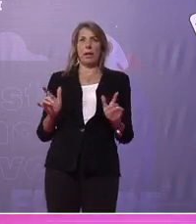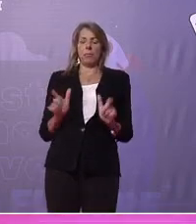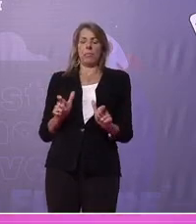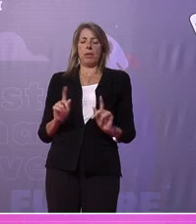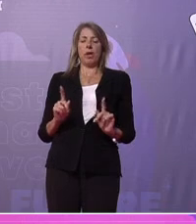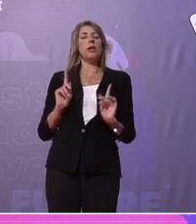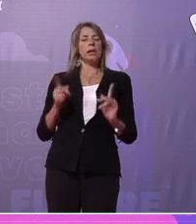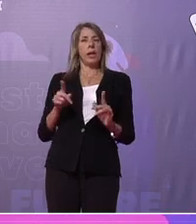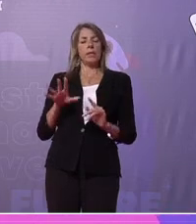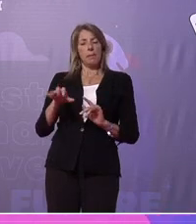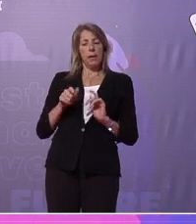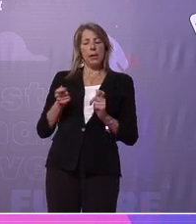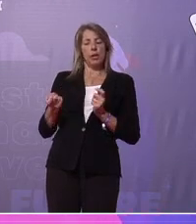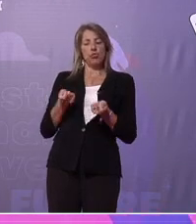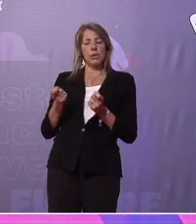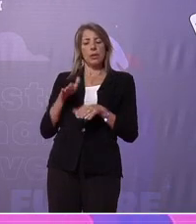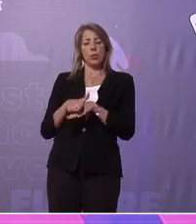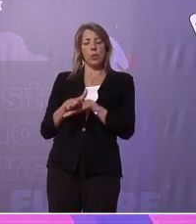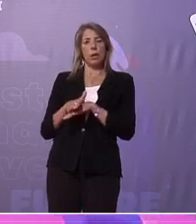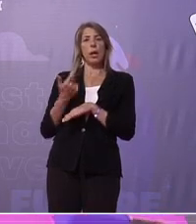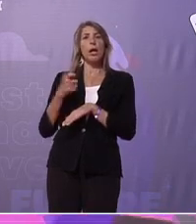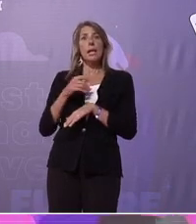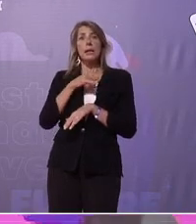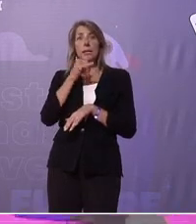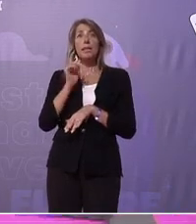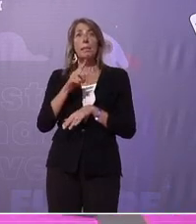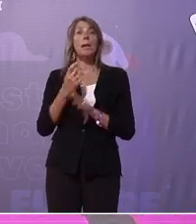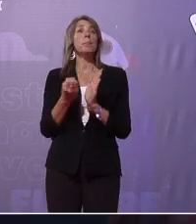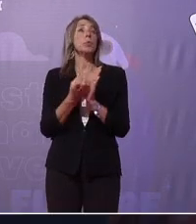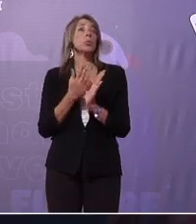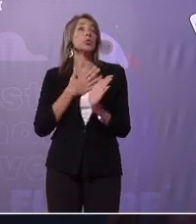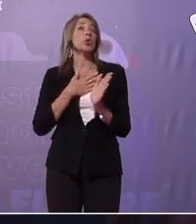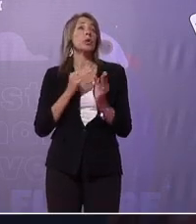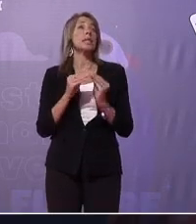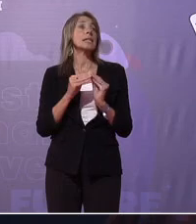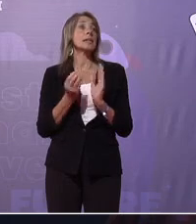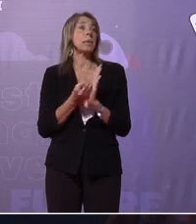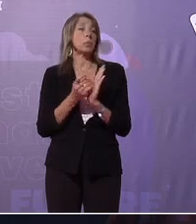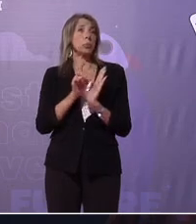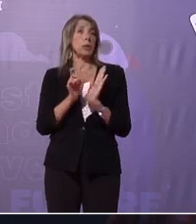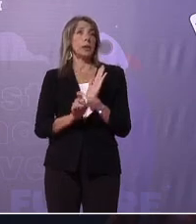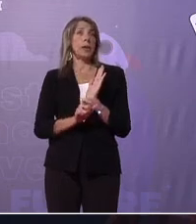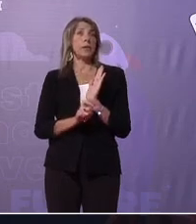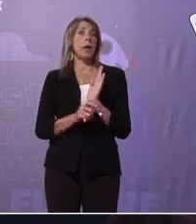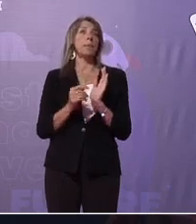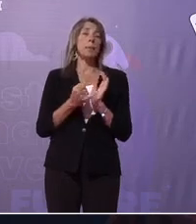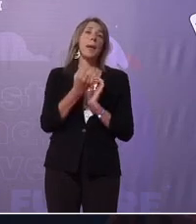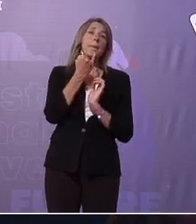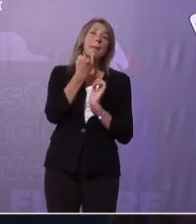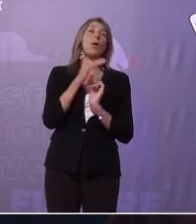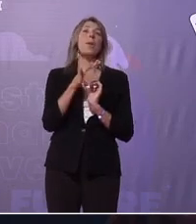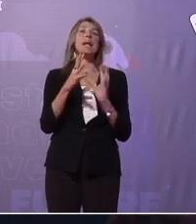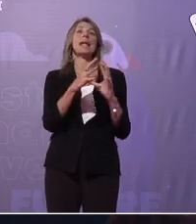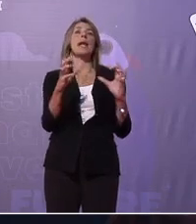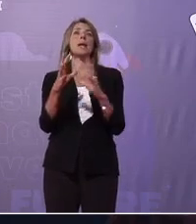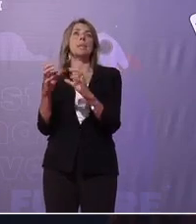utilizzata ci può servire Inoltre per mantenere il nostro sistema produttivo il sistema produttivo italiano è fatto di piccole medie imprese piccole medie